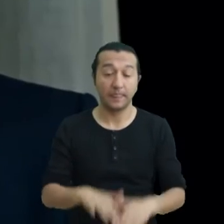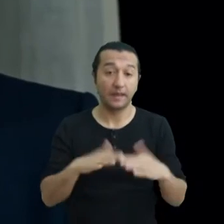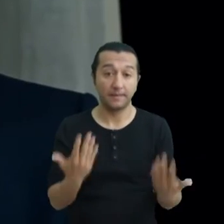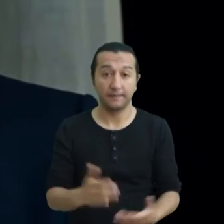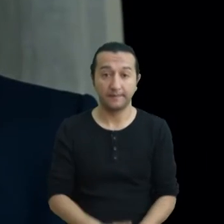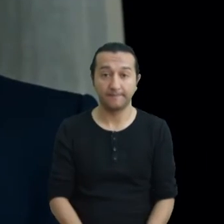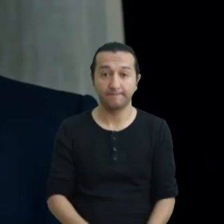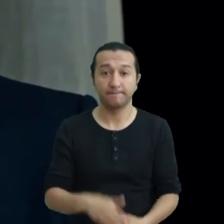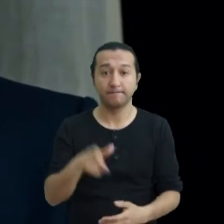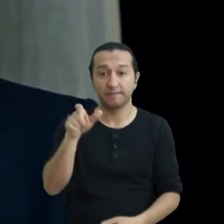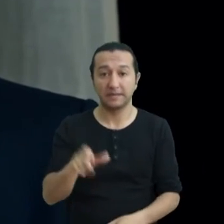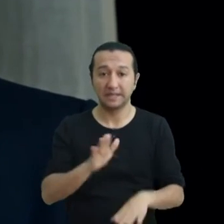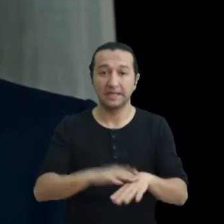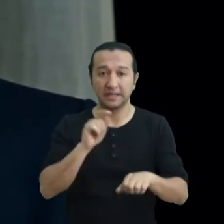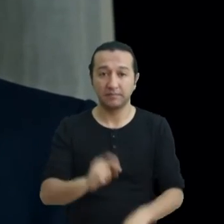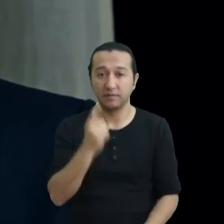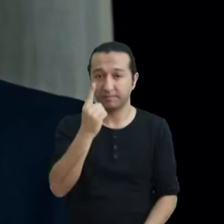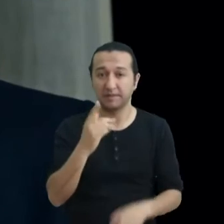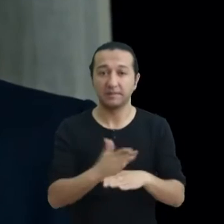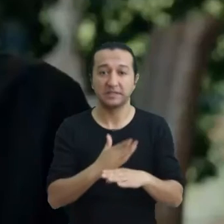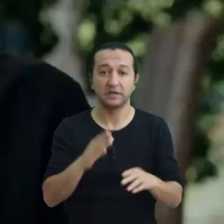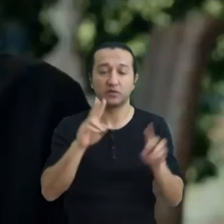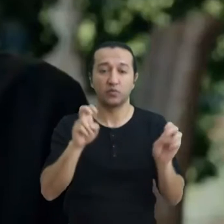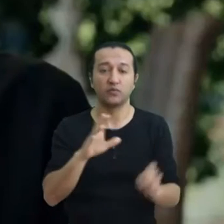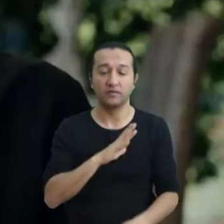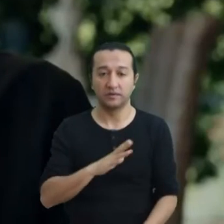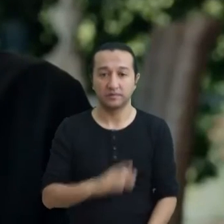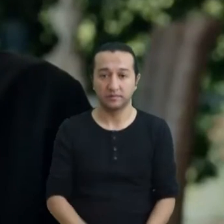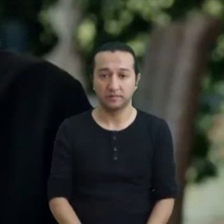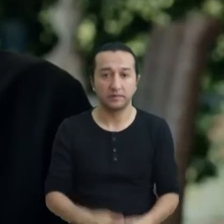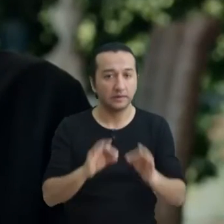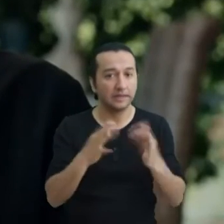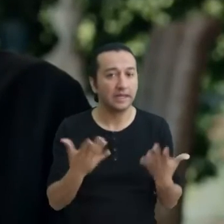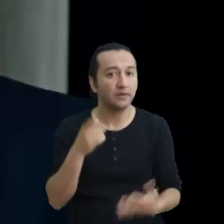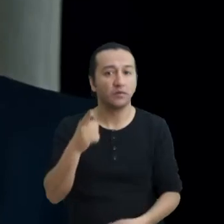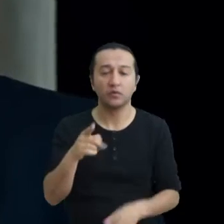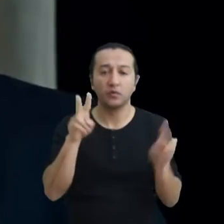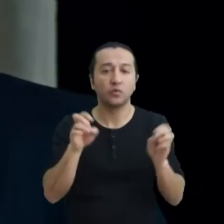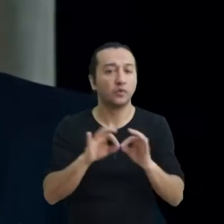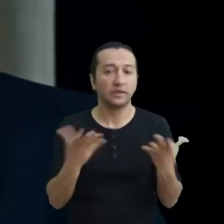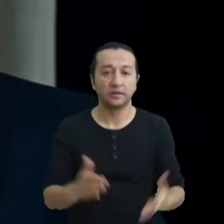Ama halledilmesi gereken tek bir mesele var. Nedir o mesele?